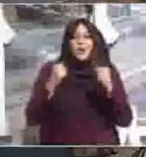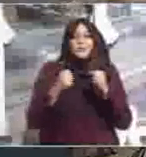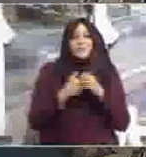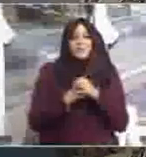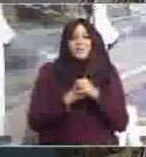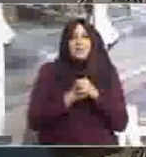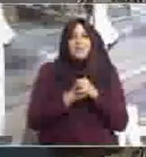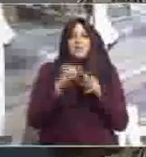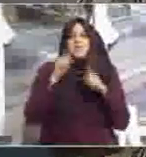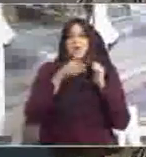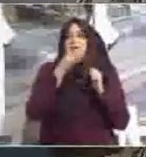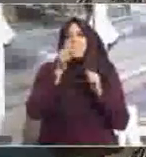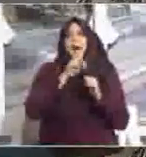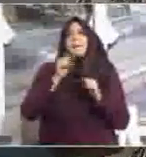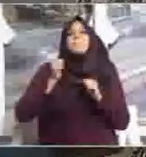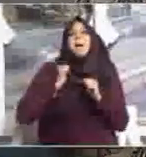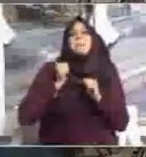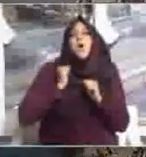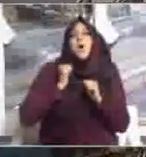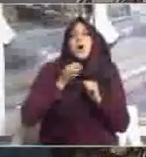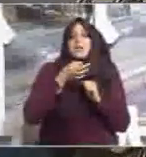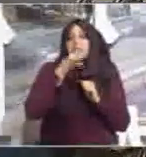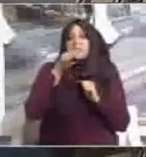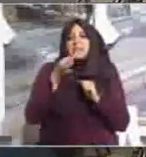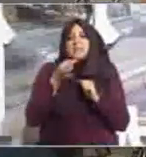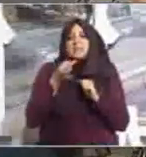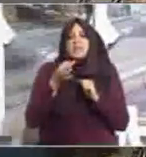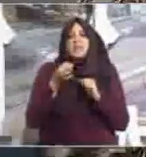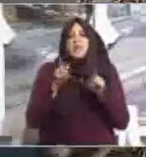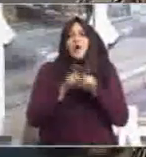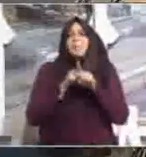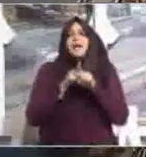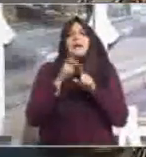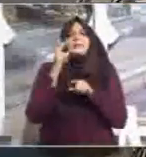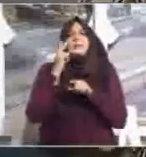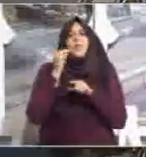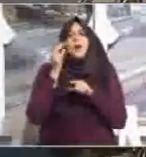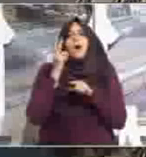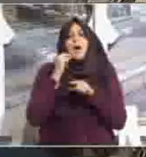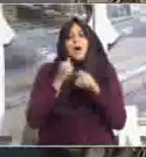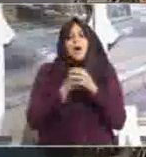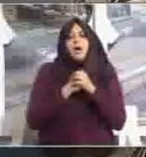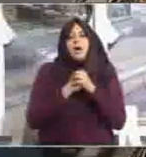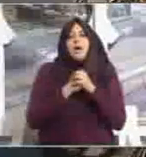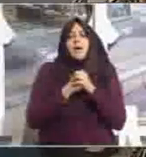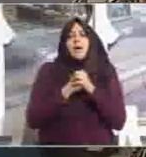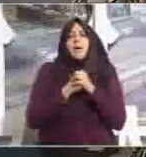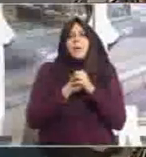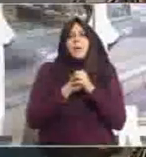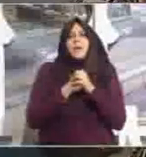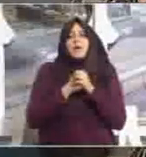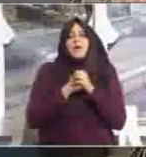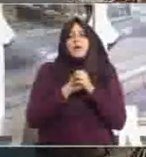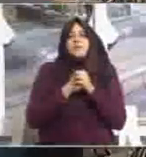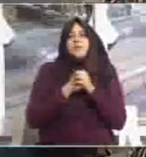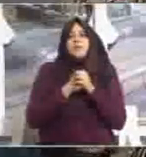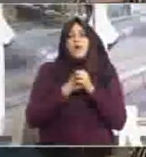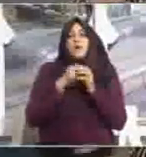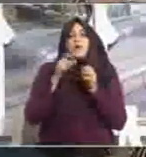حتى يمه قدام الناس يعطوا روايه أن أحد الأطباء يعني كان باباه مسكين